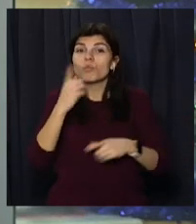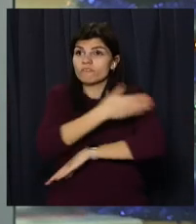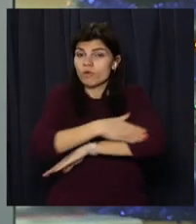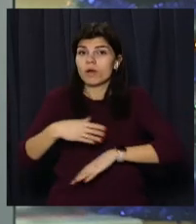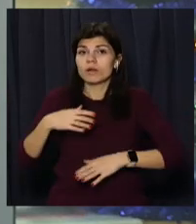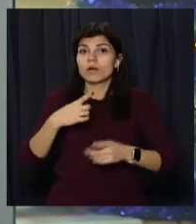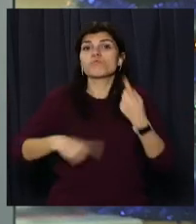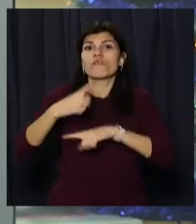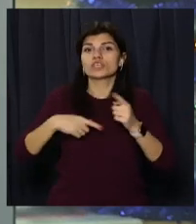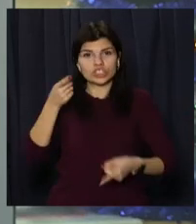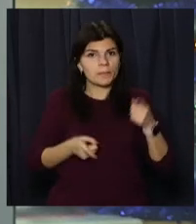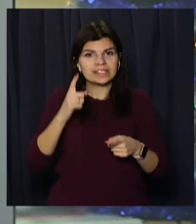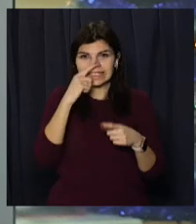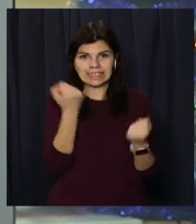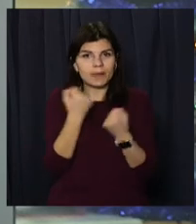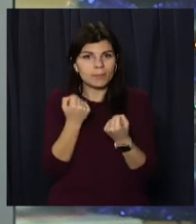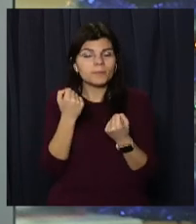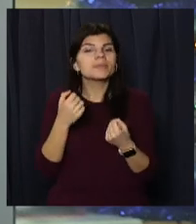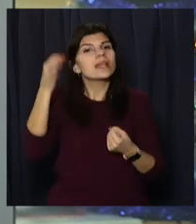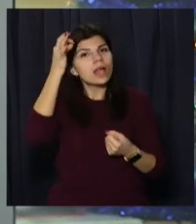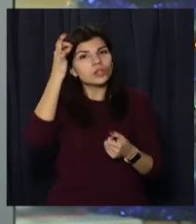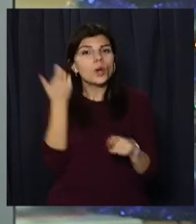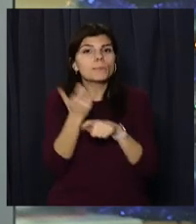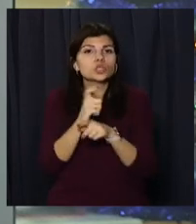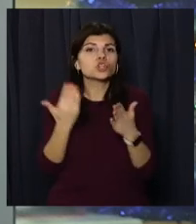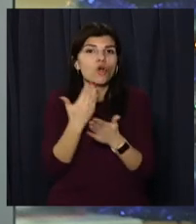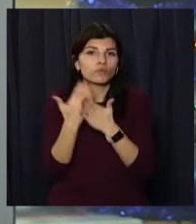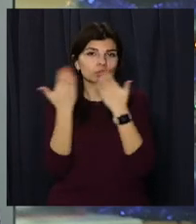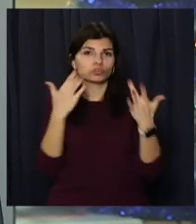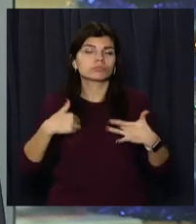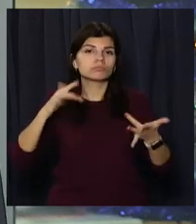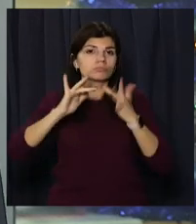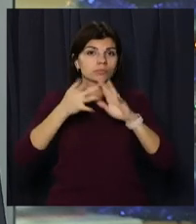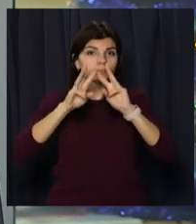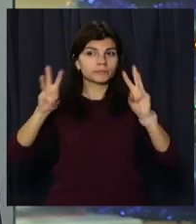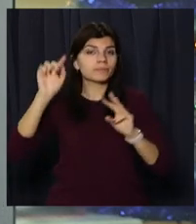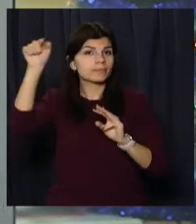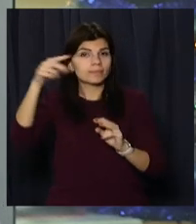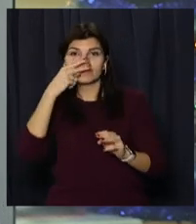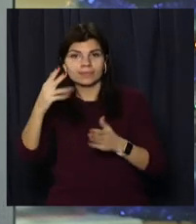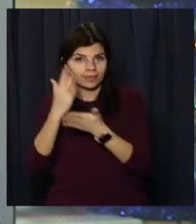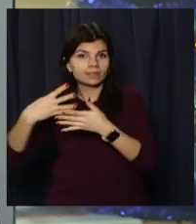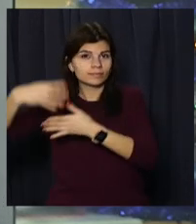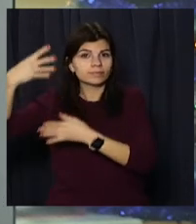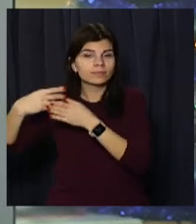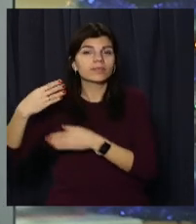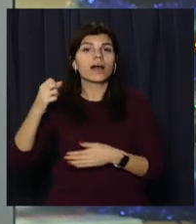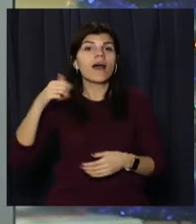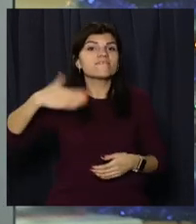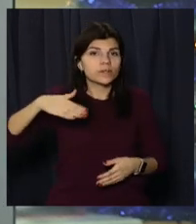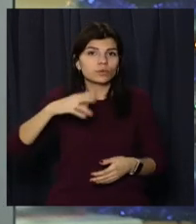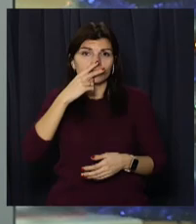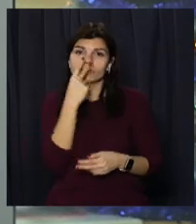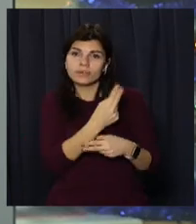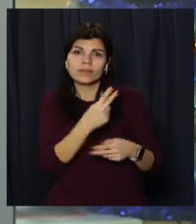вулиці міста повернулась справа. Справжня зима. Нагадую, що більше новин можна прочитати на нашому сайті opentv.media. Сюжети